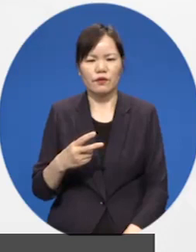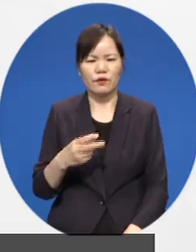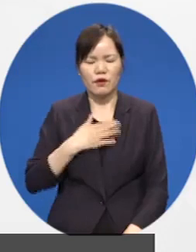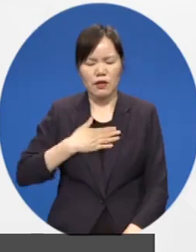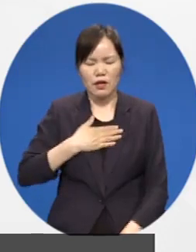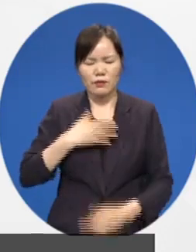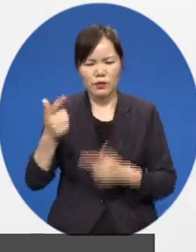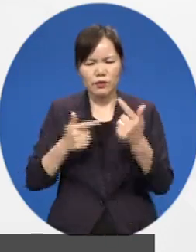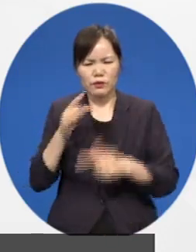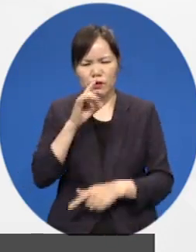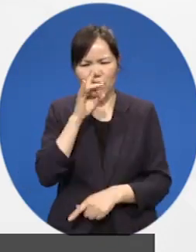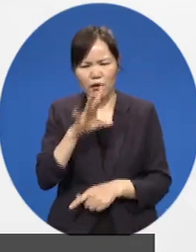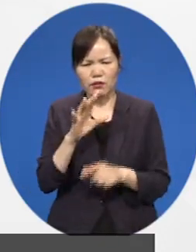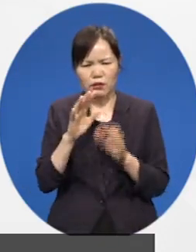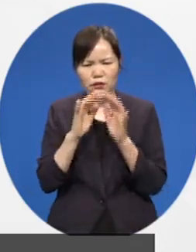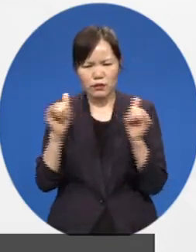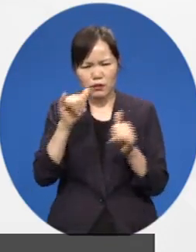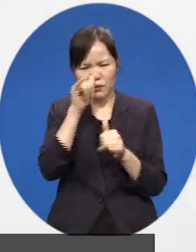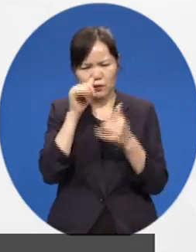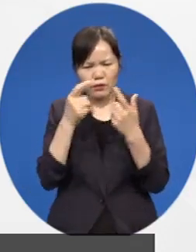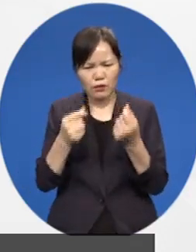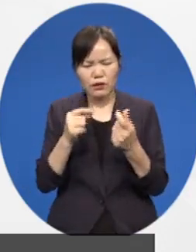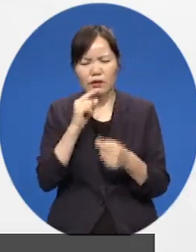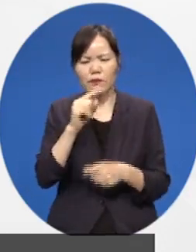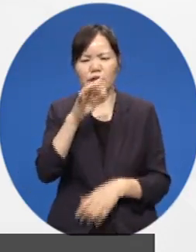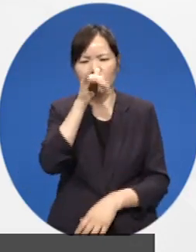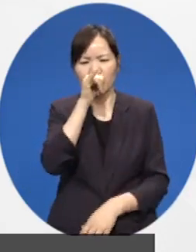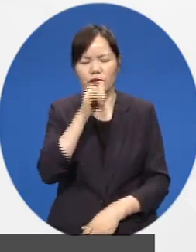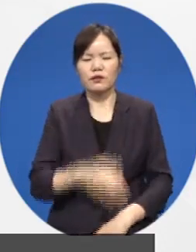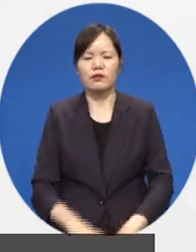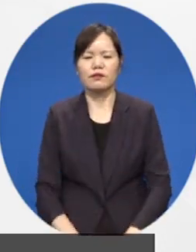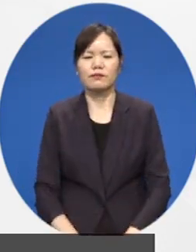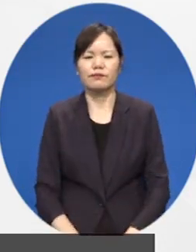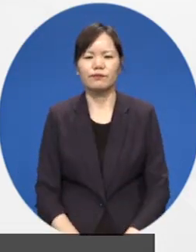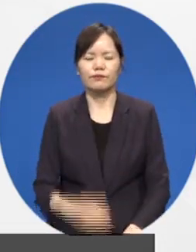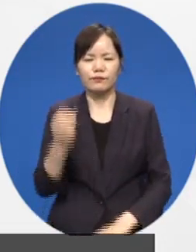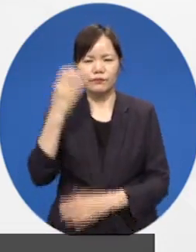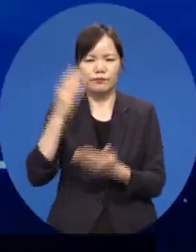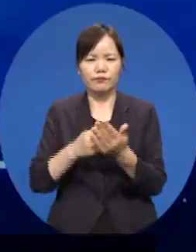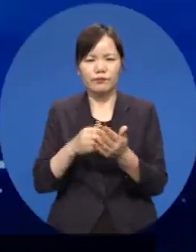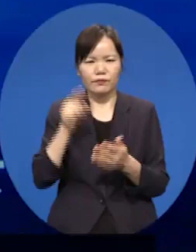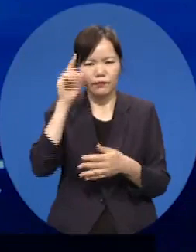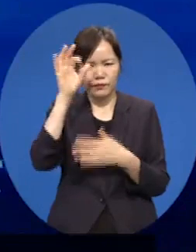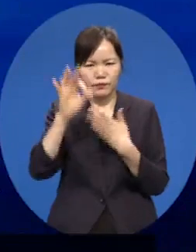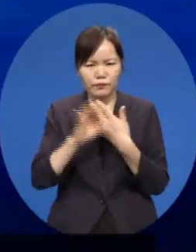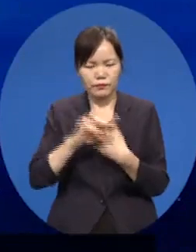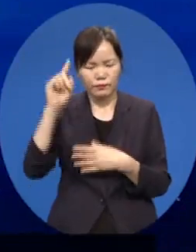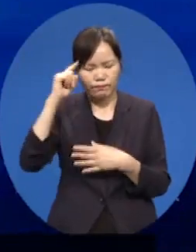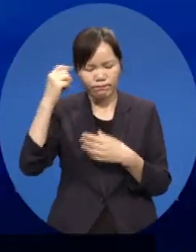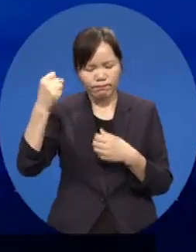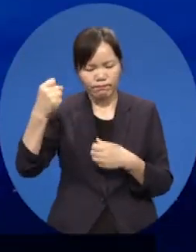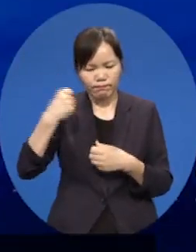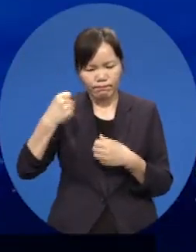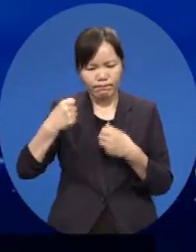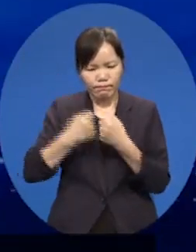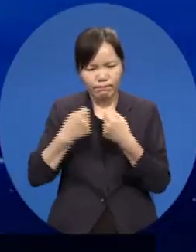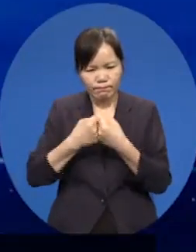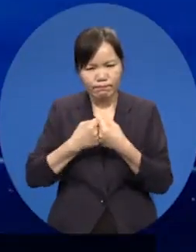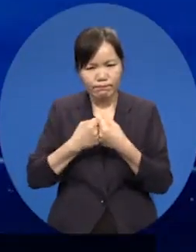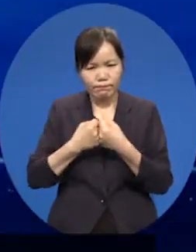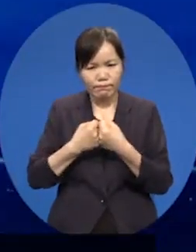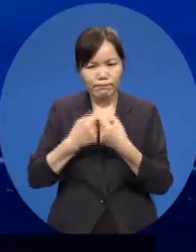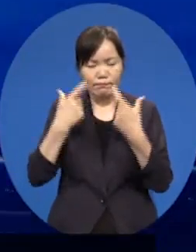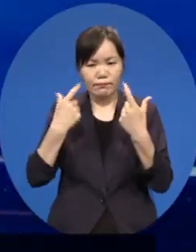감정 조절이 안 되는 분이 있는 것 같다. 이런 얘기를 하기도 했습니다. 저희 언론은 이걸 보고 기싸움을 벌이는 게 아니냐 이렇게 얘기를